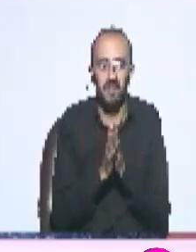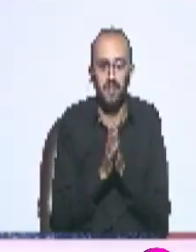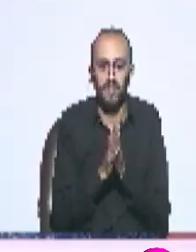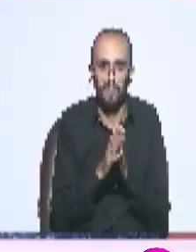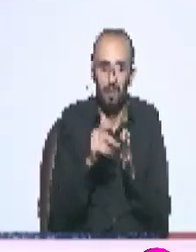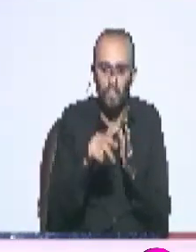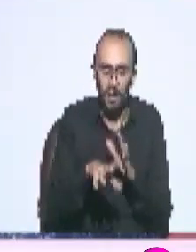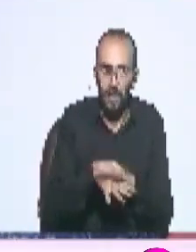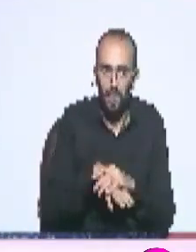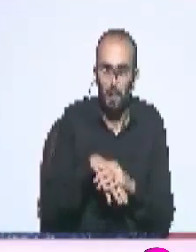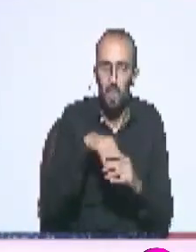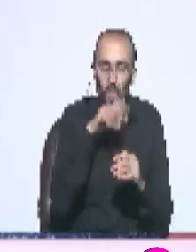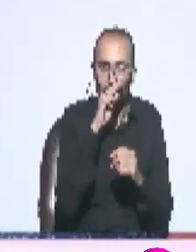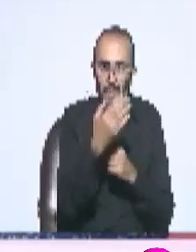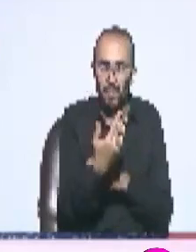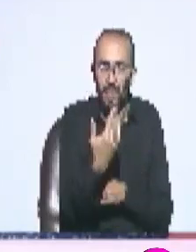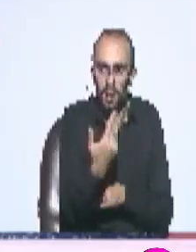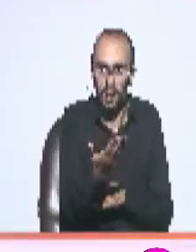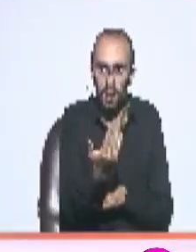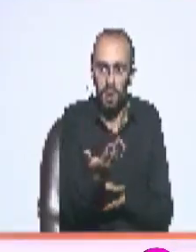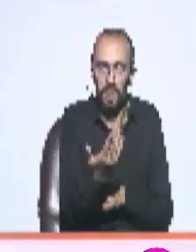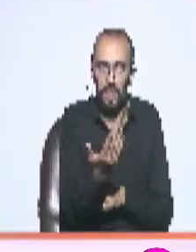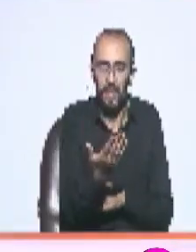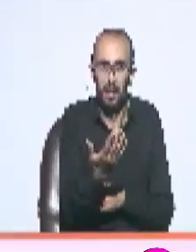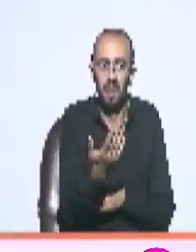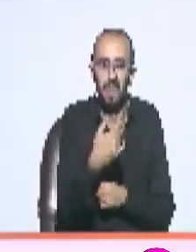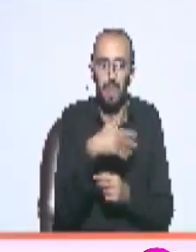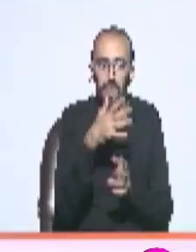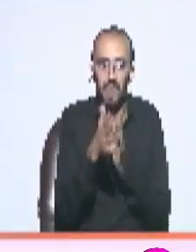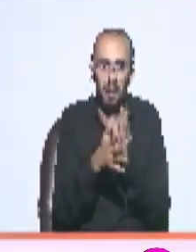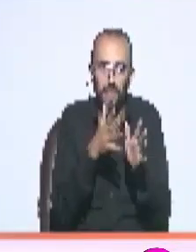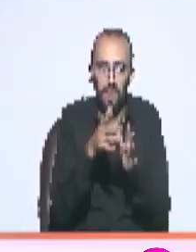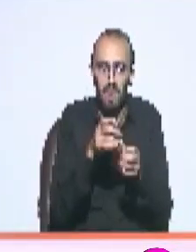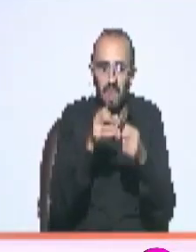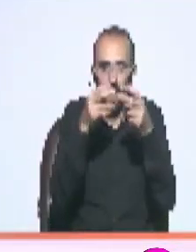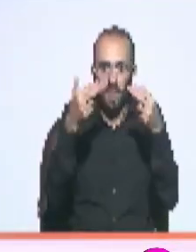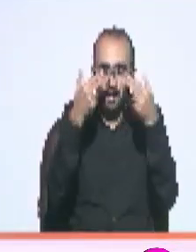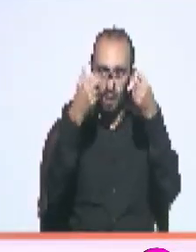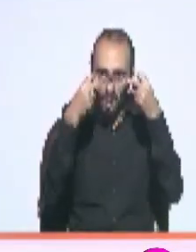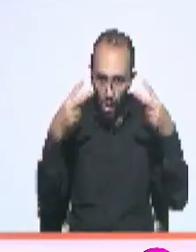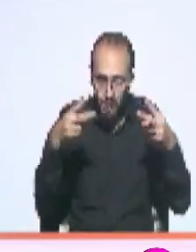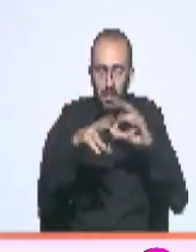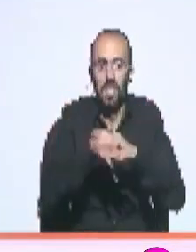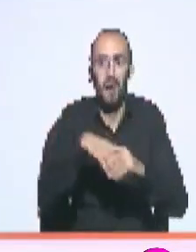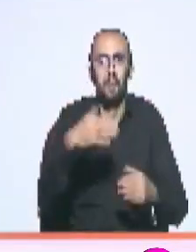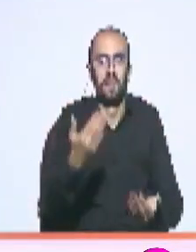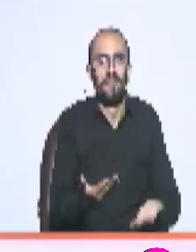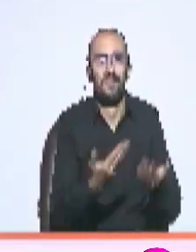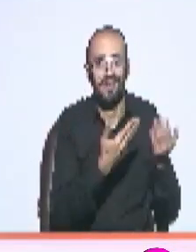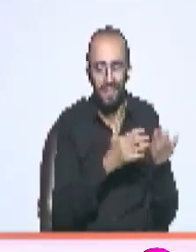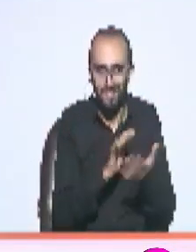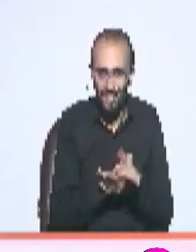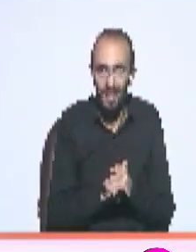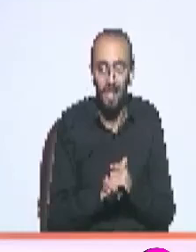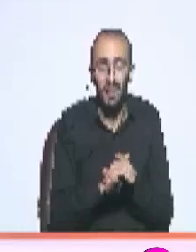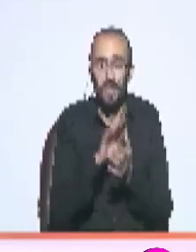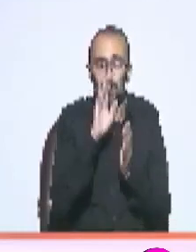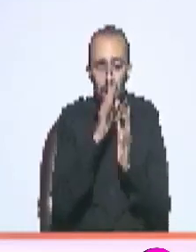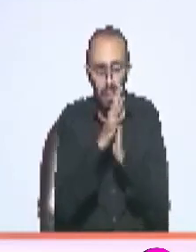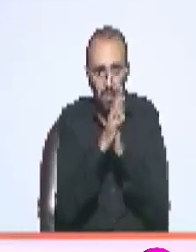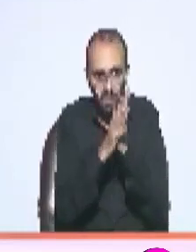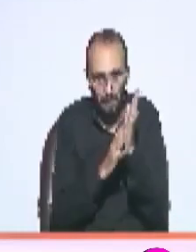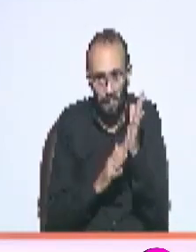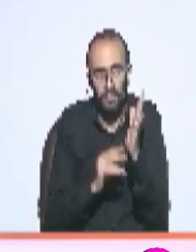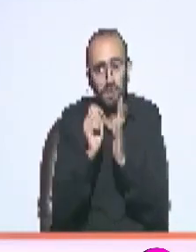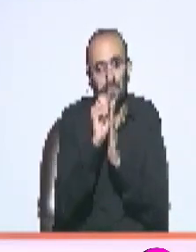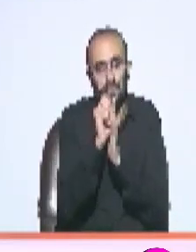النهارده ورقه كبيره انا عايزه بقى حاجات الناس تنفذها النهارده بعد ما يتفرجوا على حضرتك كده ان انا اقعد بقى قدام نفسي